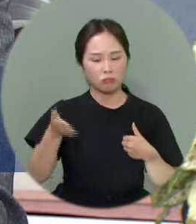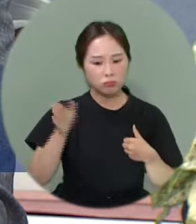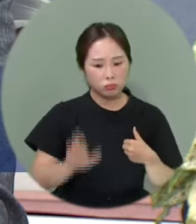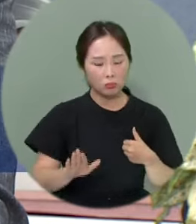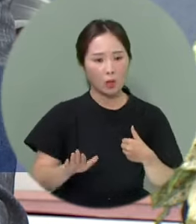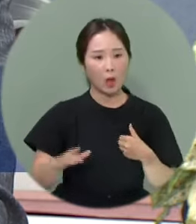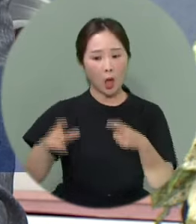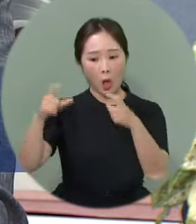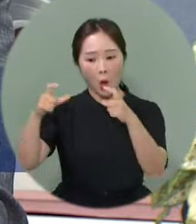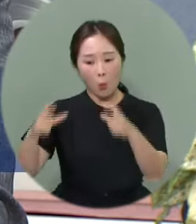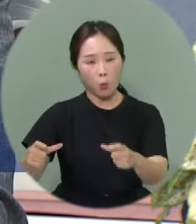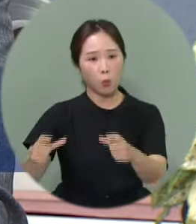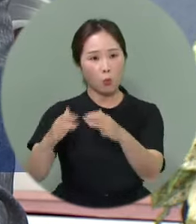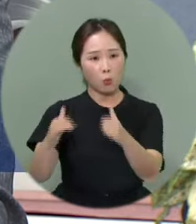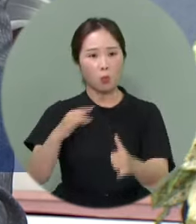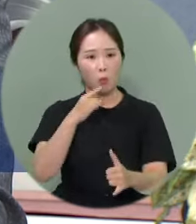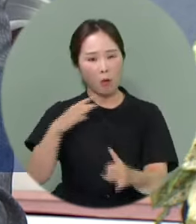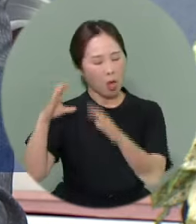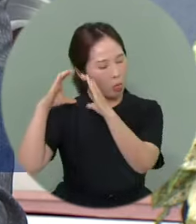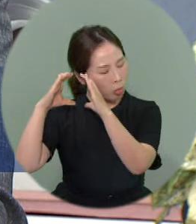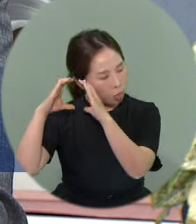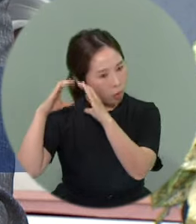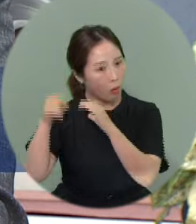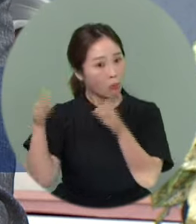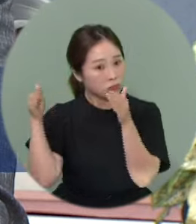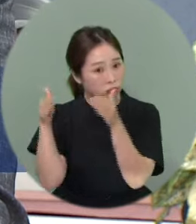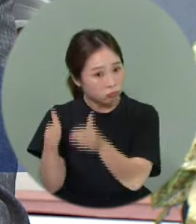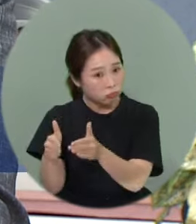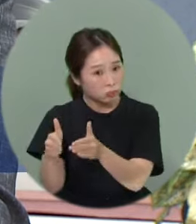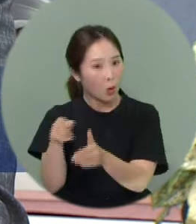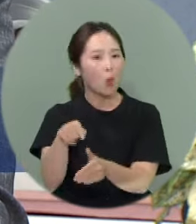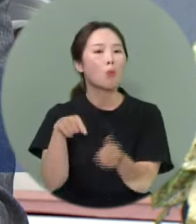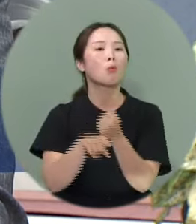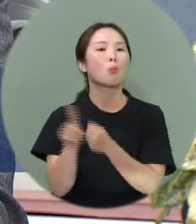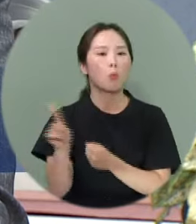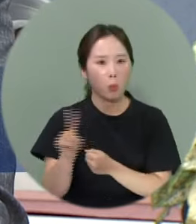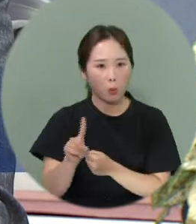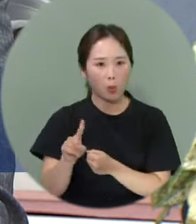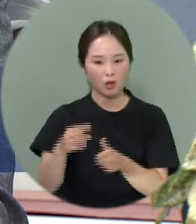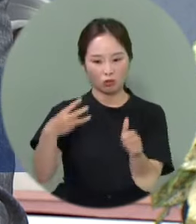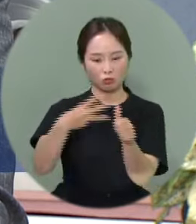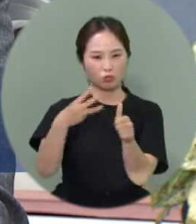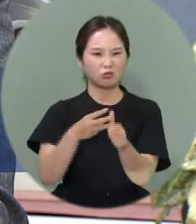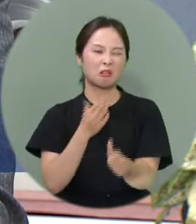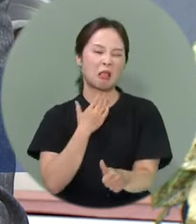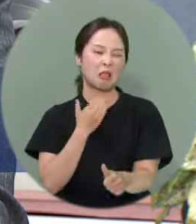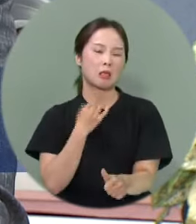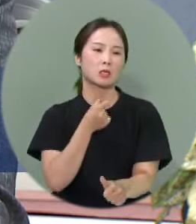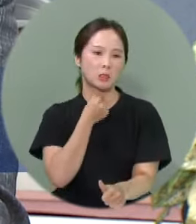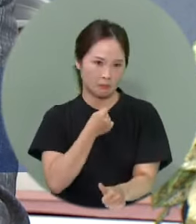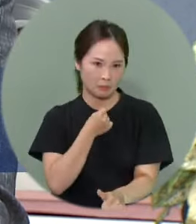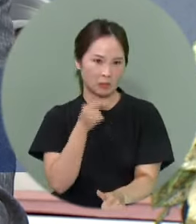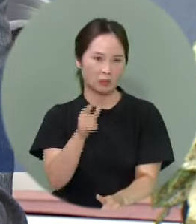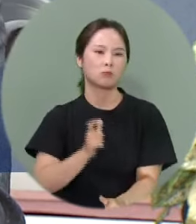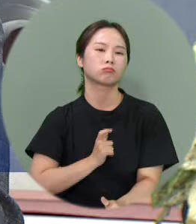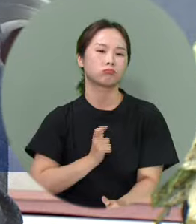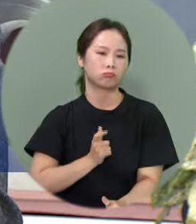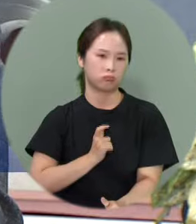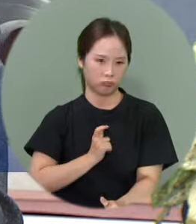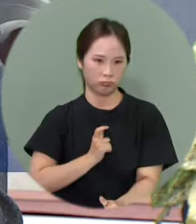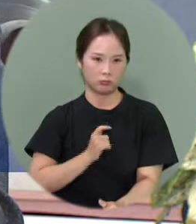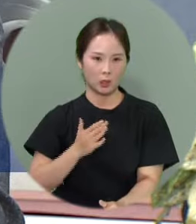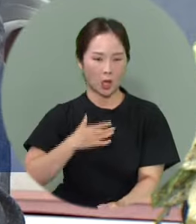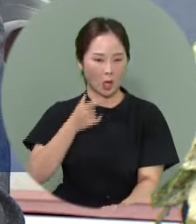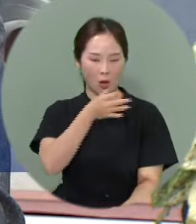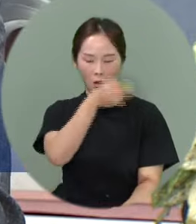하는데과 국민을 대상으로이 경선을 치른다는 것은 결국 군수를 벗겠다는 의도가 아니겠습니까 그래서 이런 부분들은